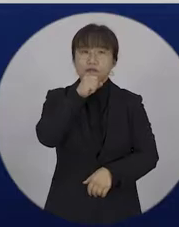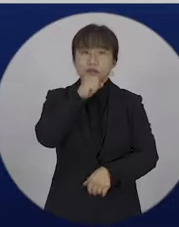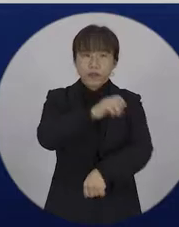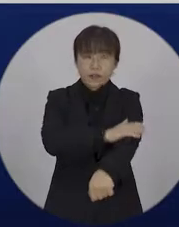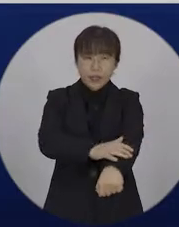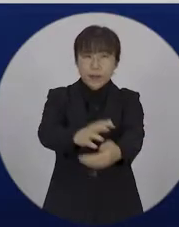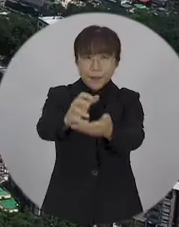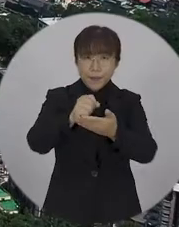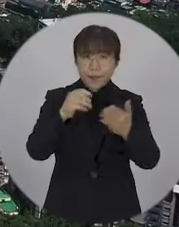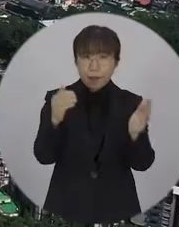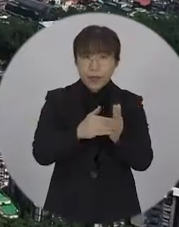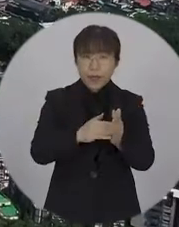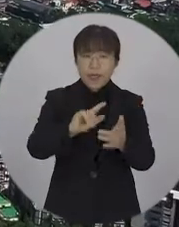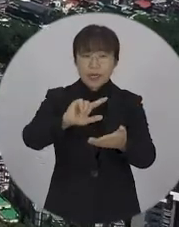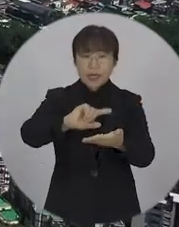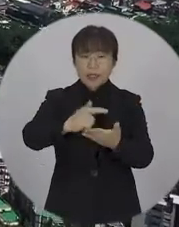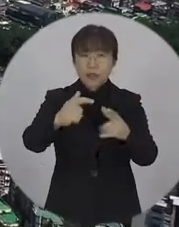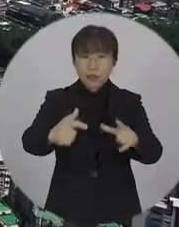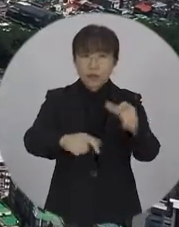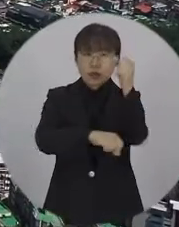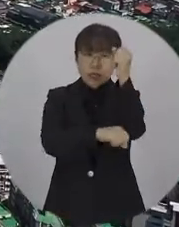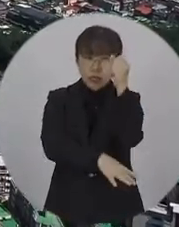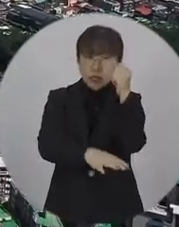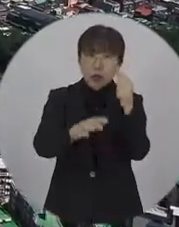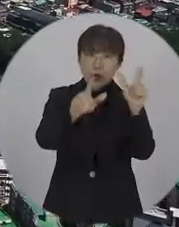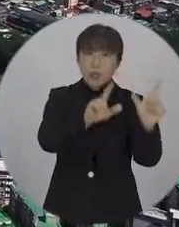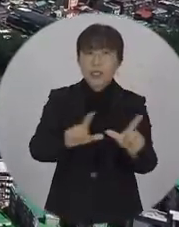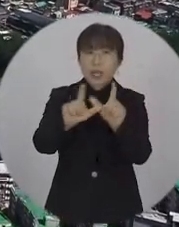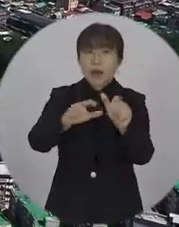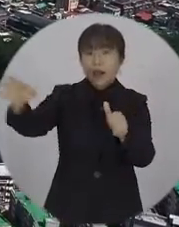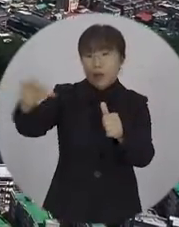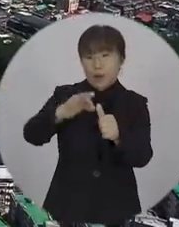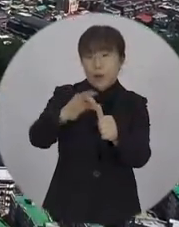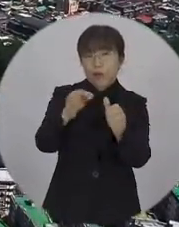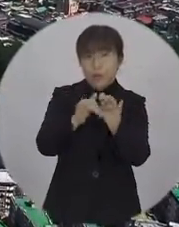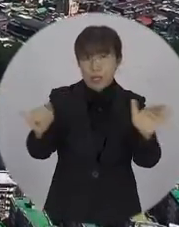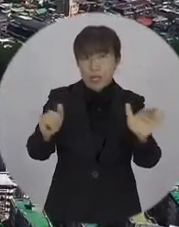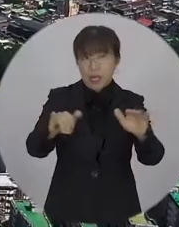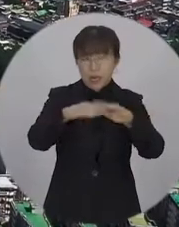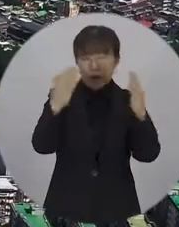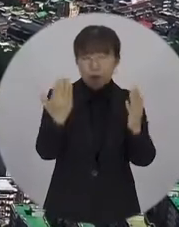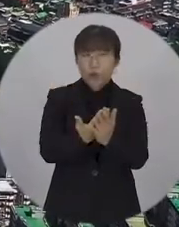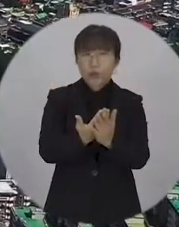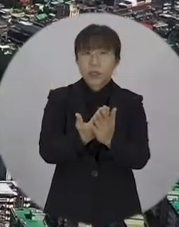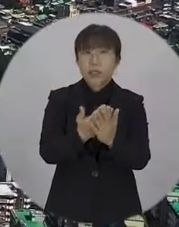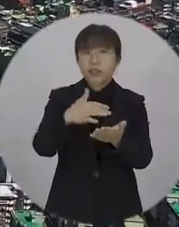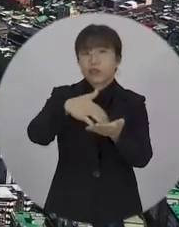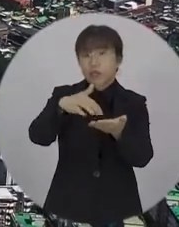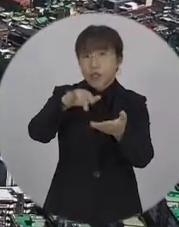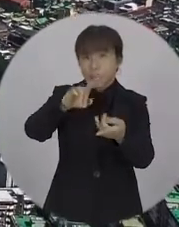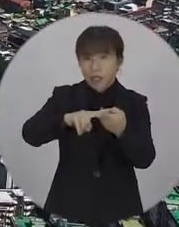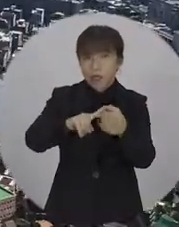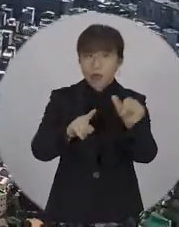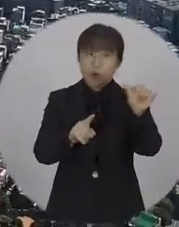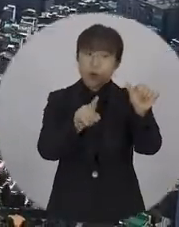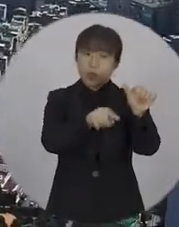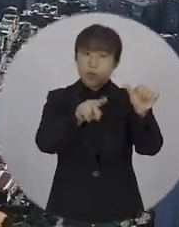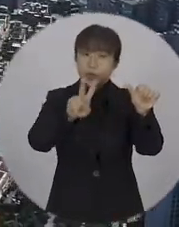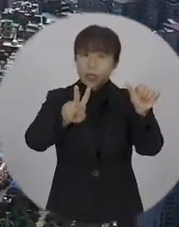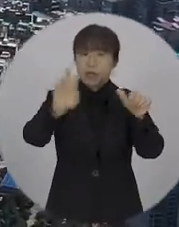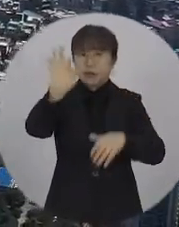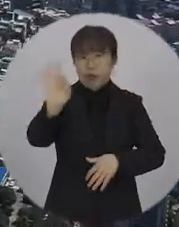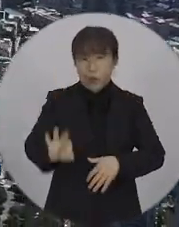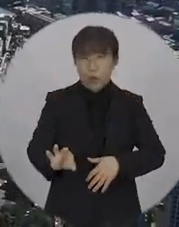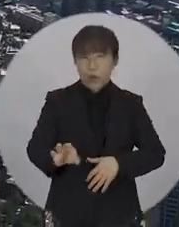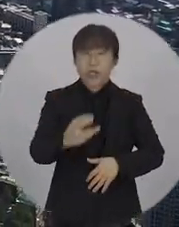받았습니다. 강서구 기초생활보장수급자는 전체 인구 대비 5.2%를 차지하고 있으며